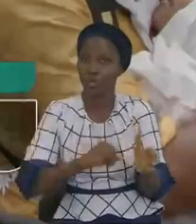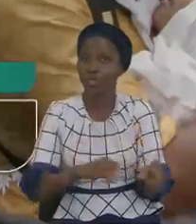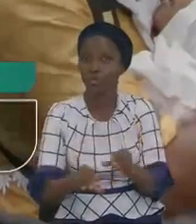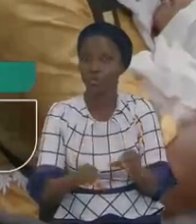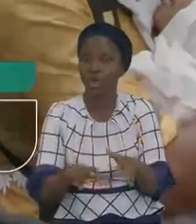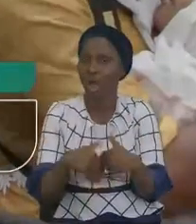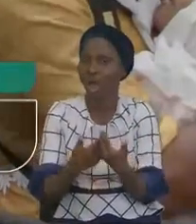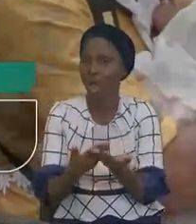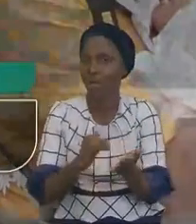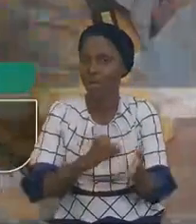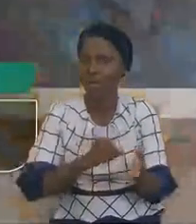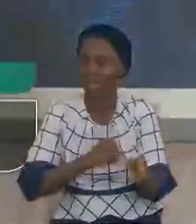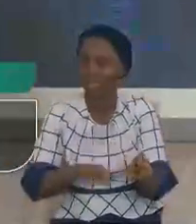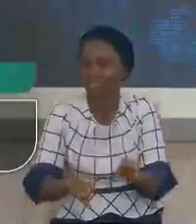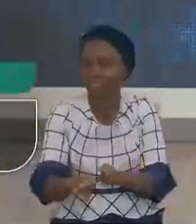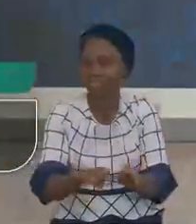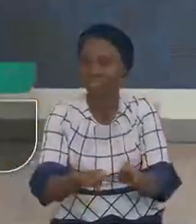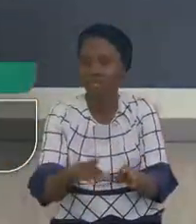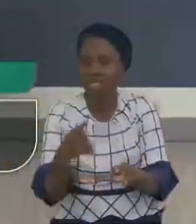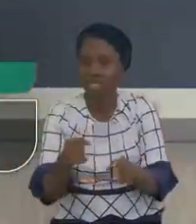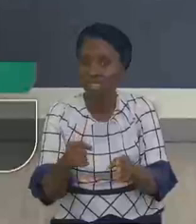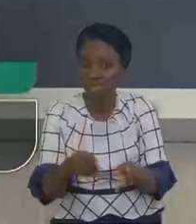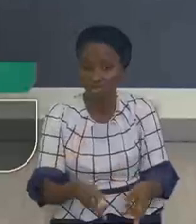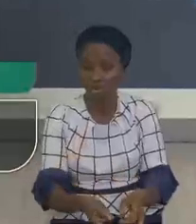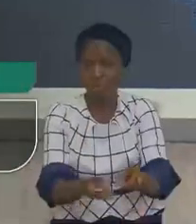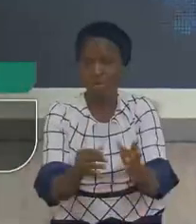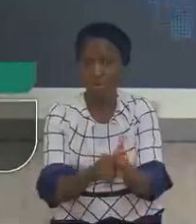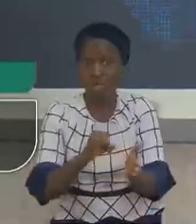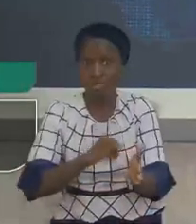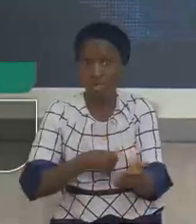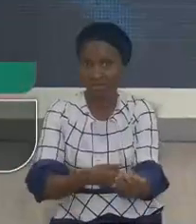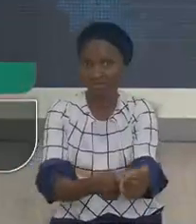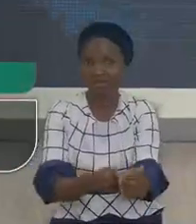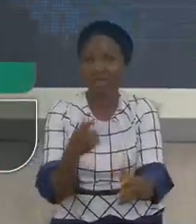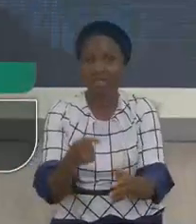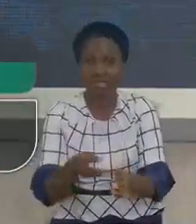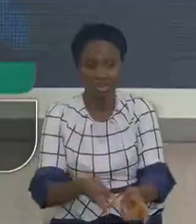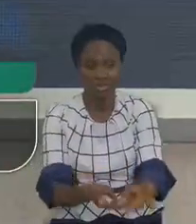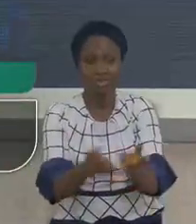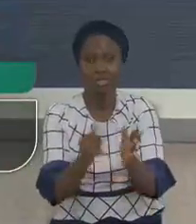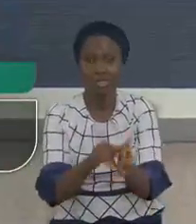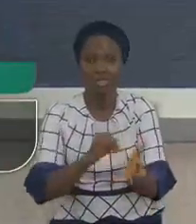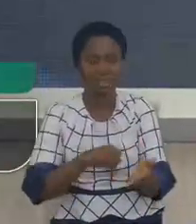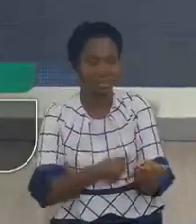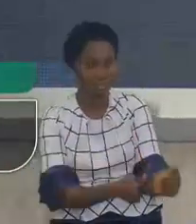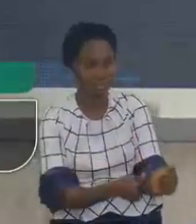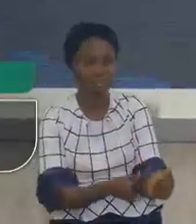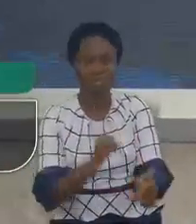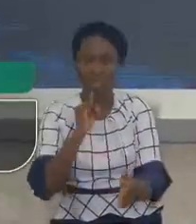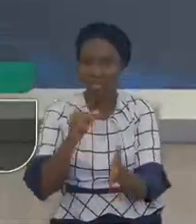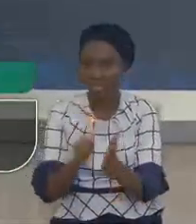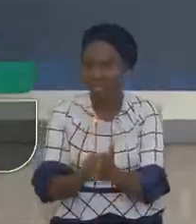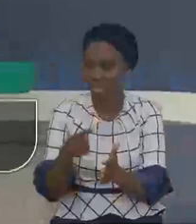le chemin que je suis, la manière dont je le suis, est-ce que ça c'est le chemin, la voie de la justice?